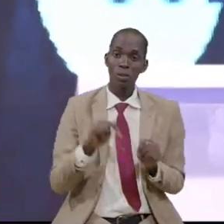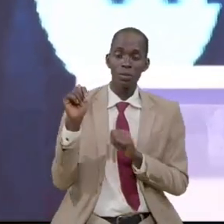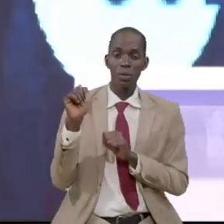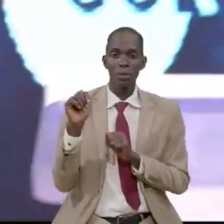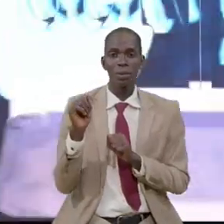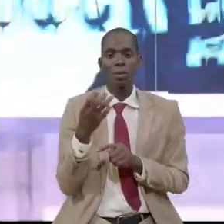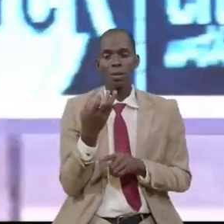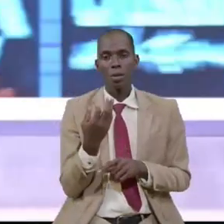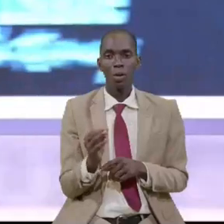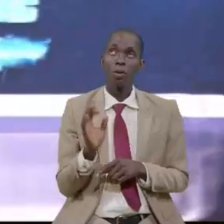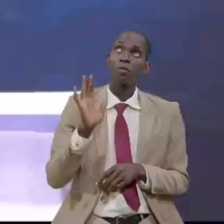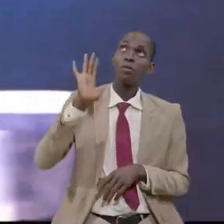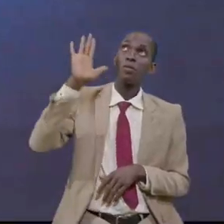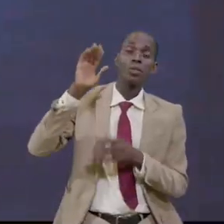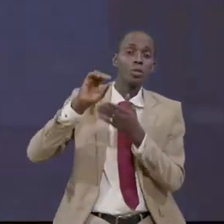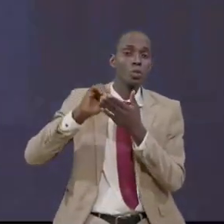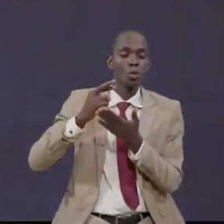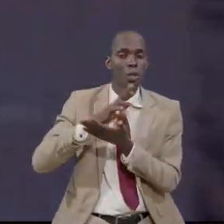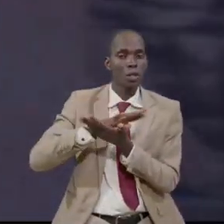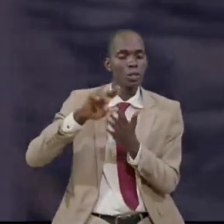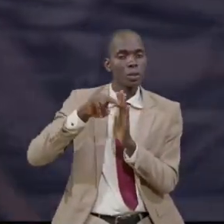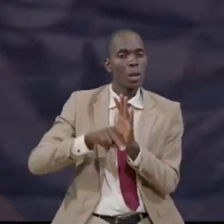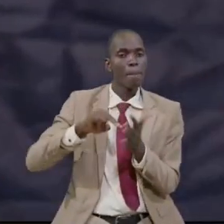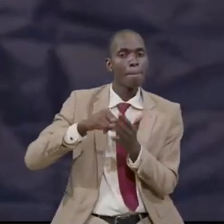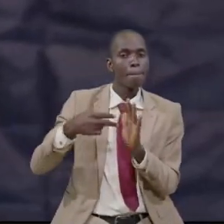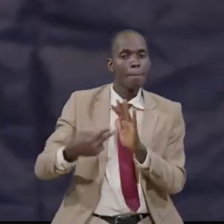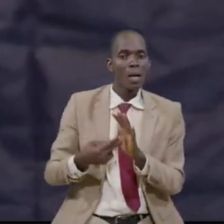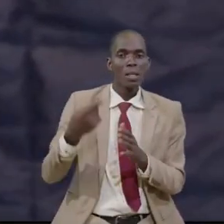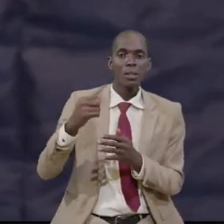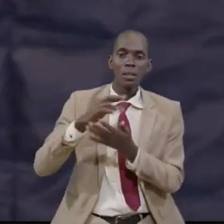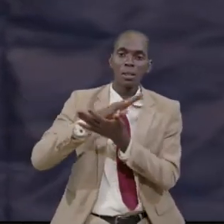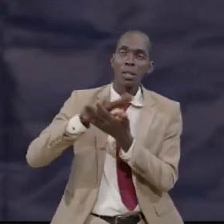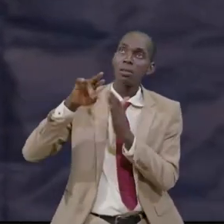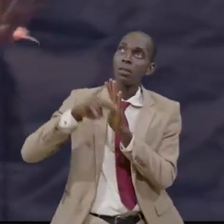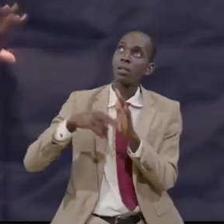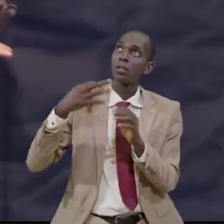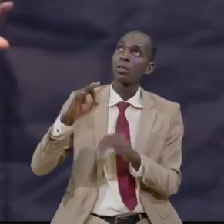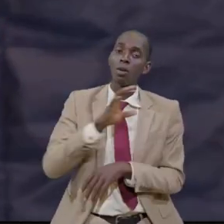de sa justice, c'est-à-dire la justice de Christ